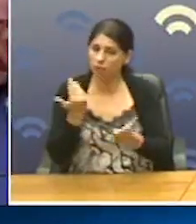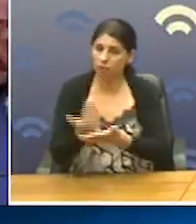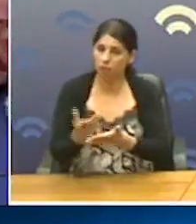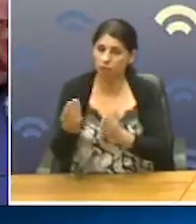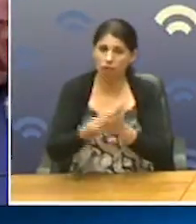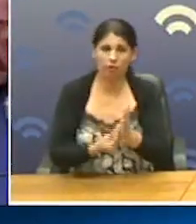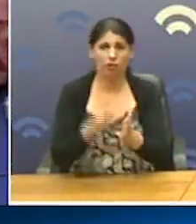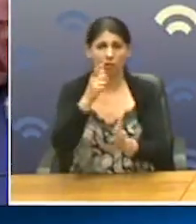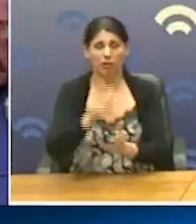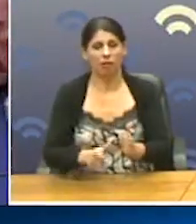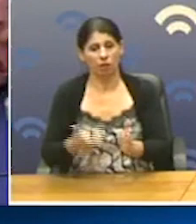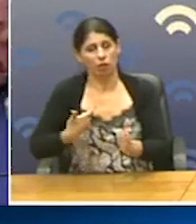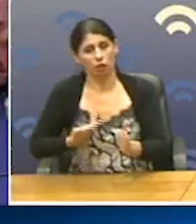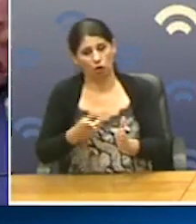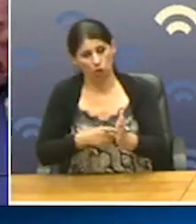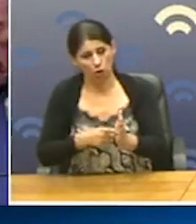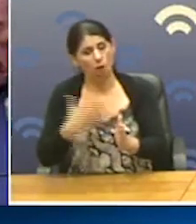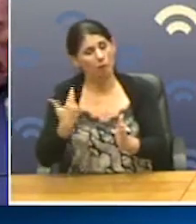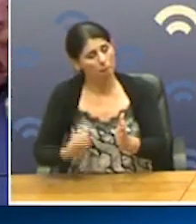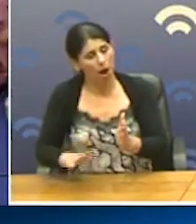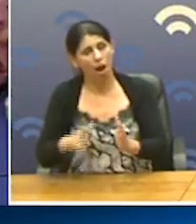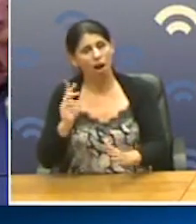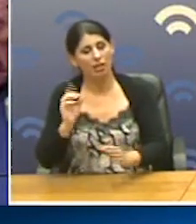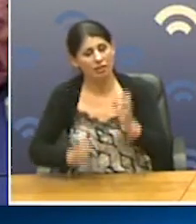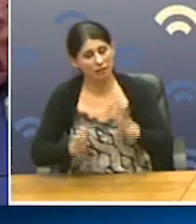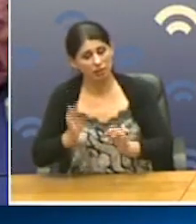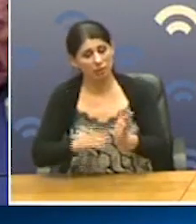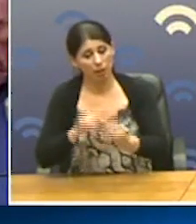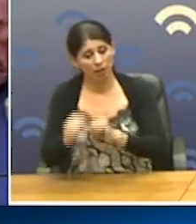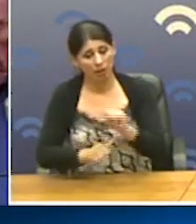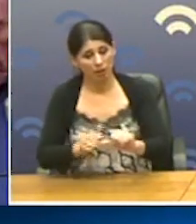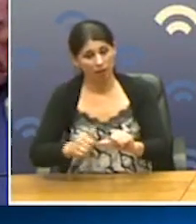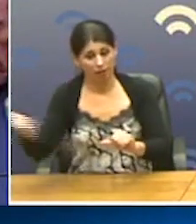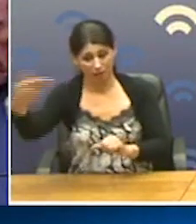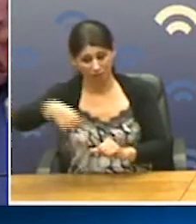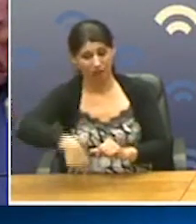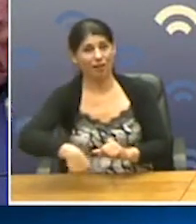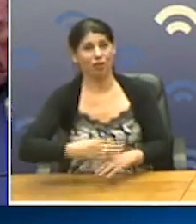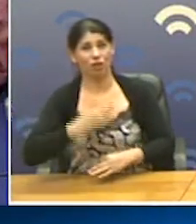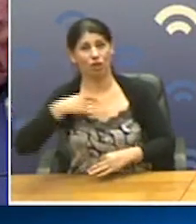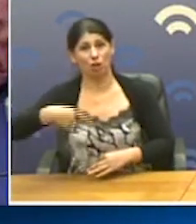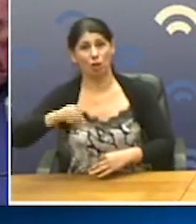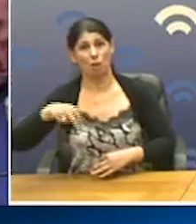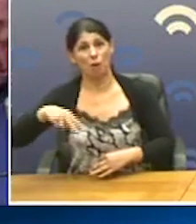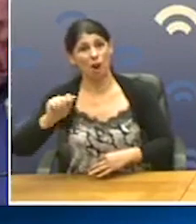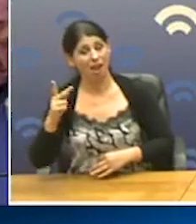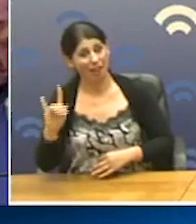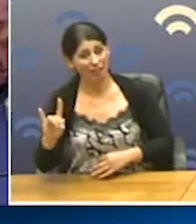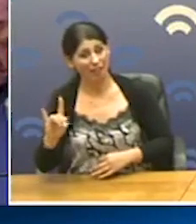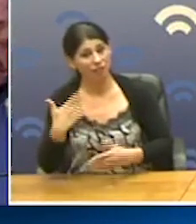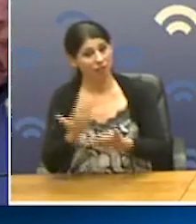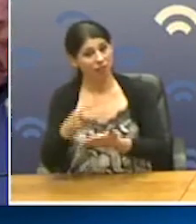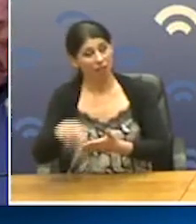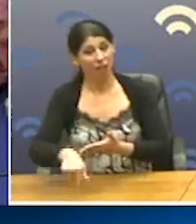φορές, για τον οποίο έχουμε κάνει τόσες συζητήσεις ότι πρέπει να αλλάξει, και έρχεται ο κύριος Πολάκης να επικαλεστεί αυτόν